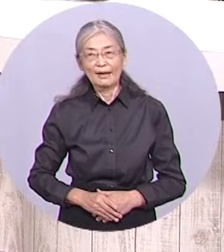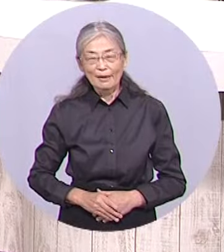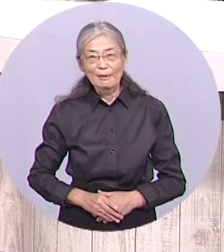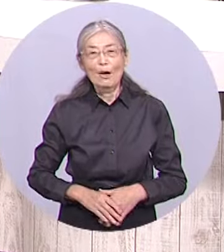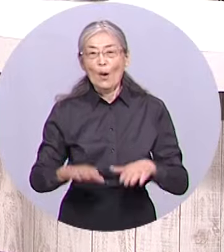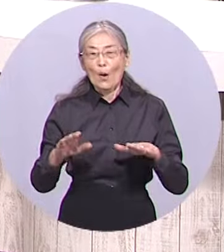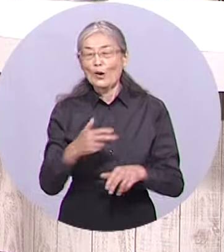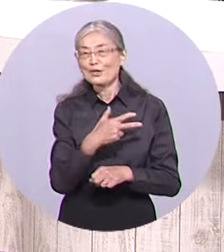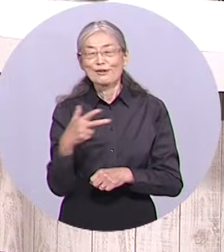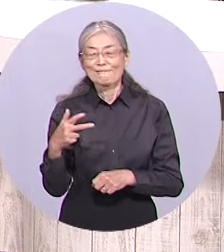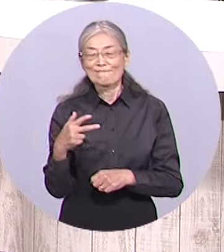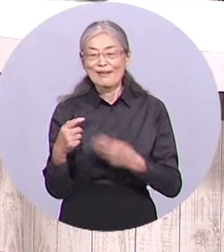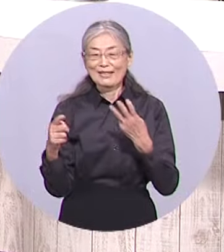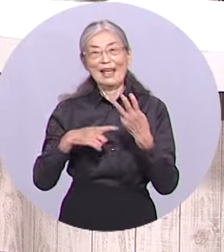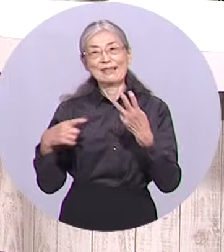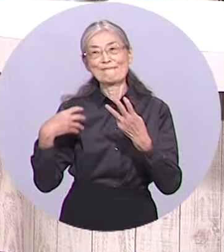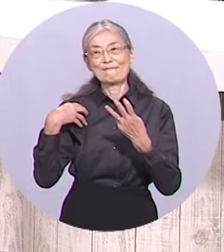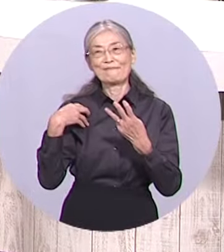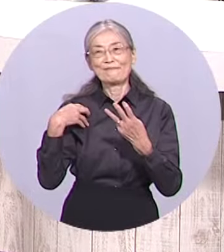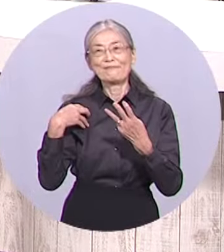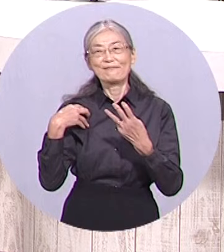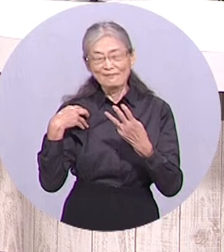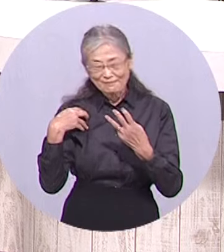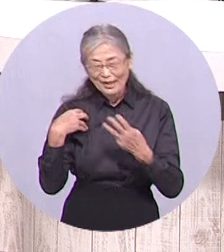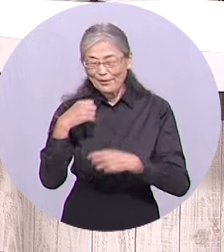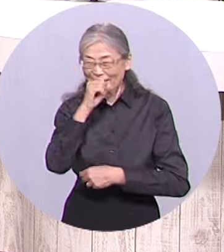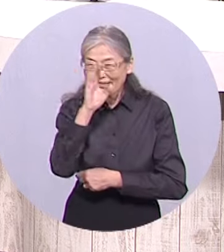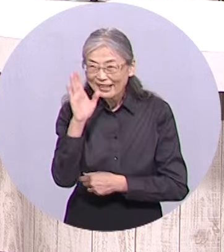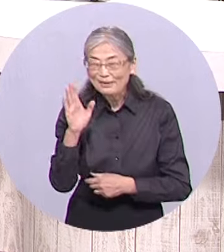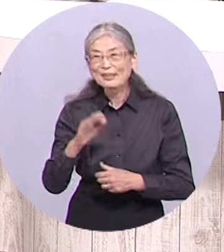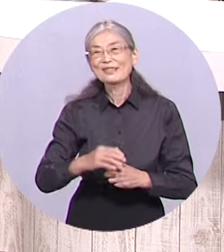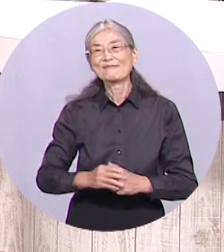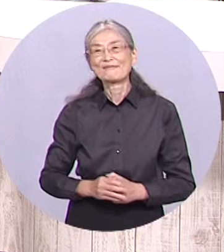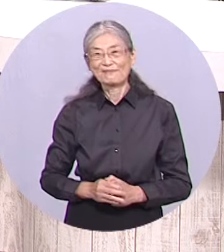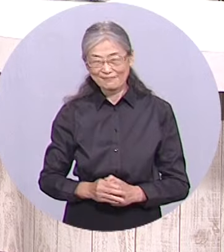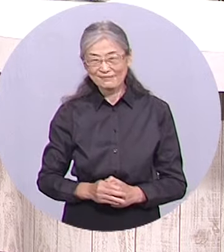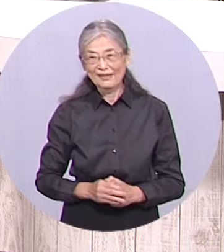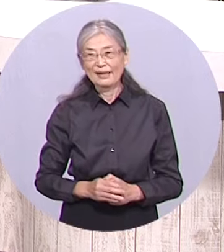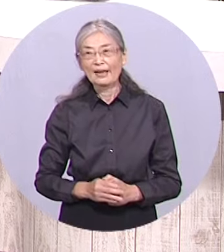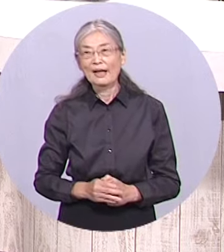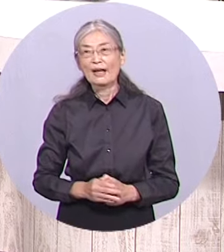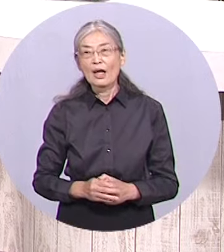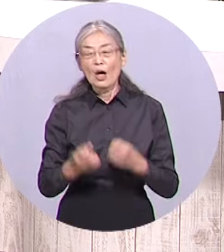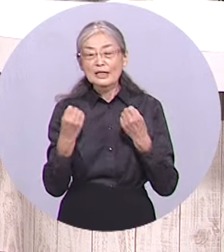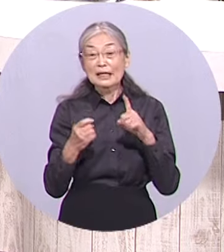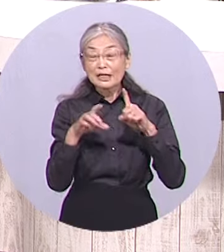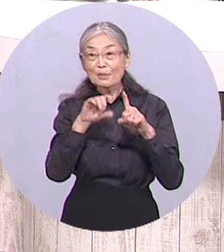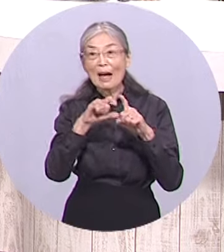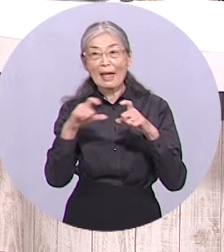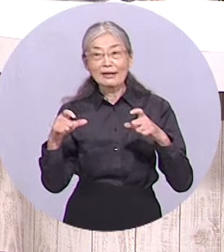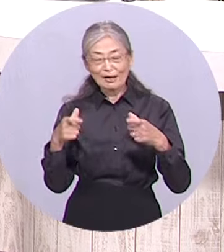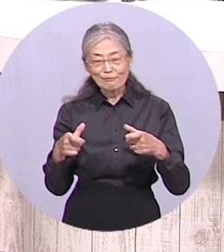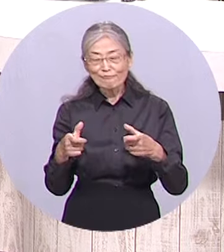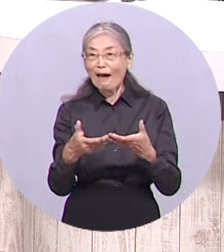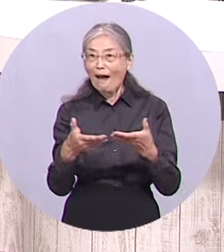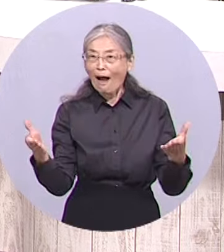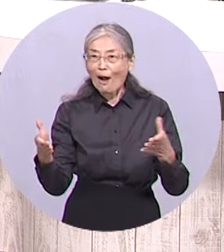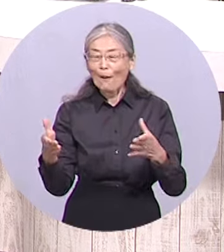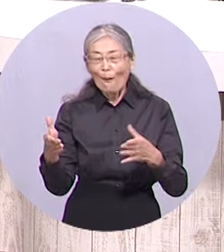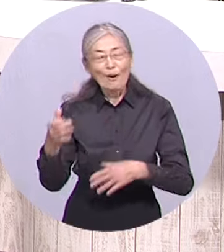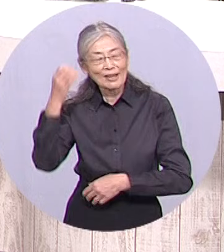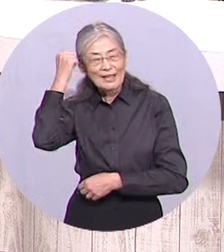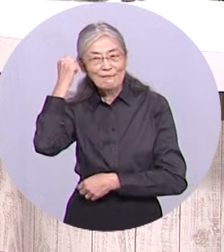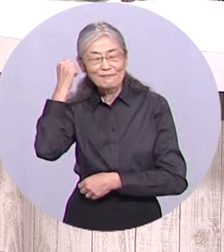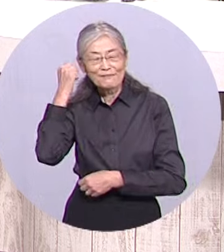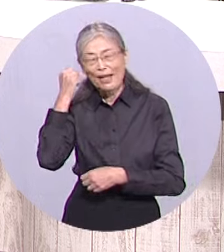さあ今週はこのメンバーでお送りします。 よろしくお願いします。 新一万円札発行記念渋沢